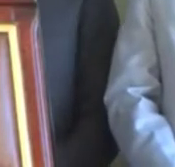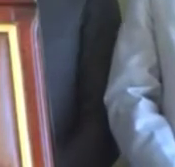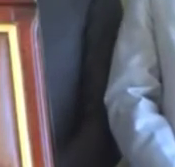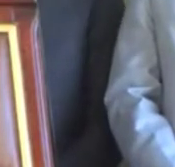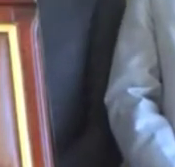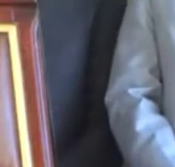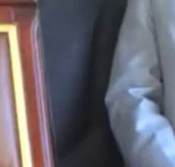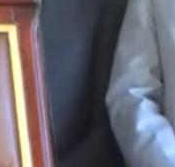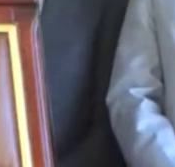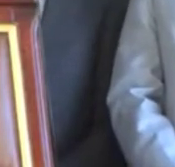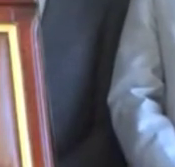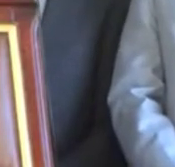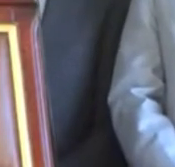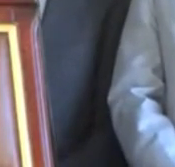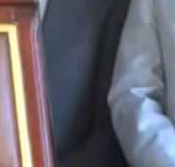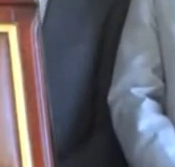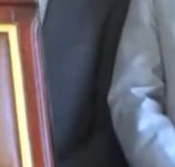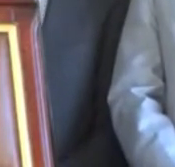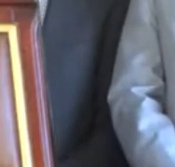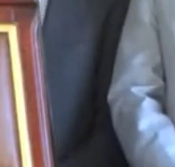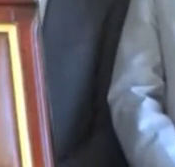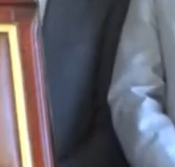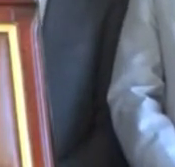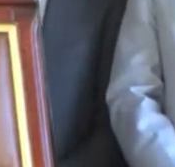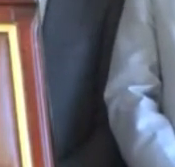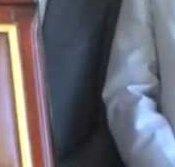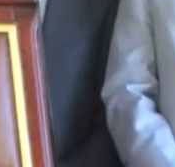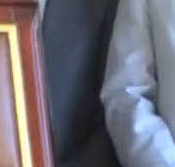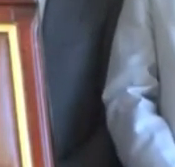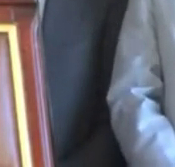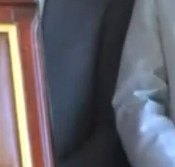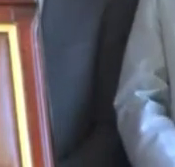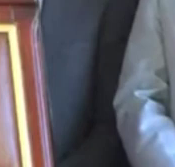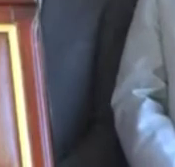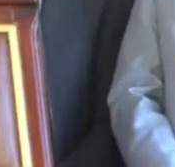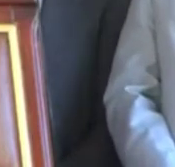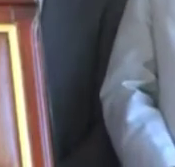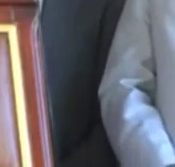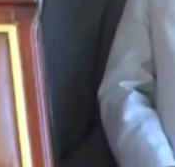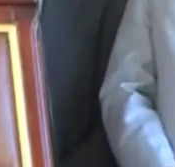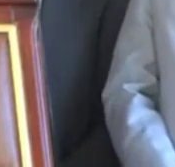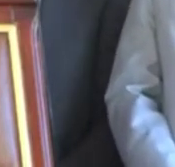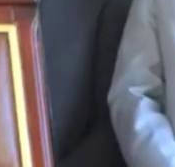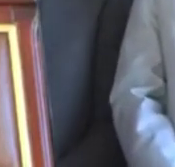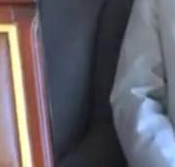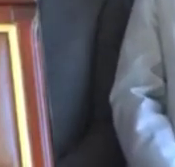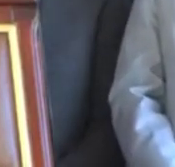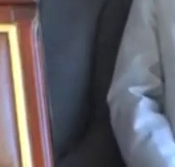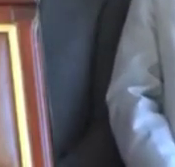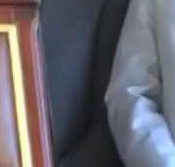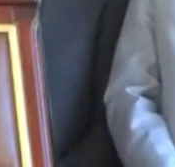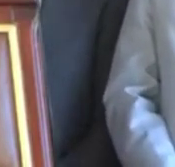il va le dire nous. Qui quantité enregistrement que l'IGN en fait déjà.